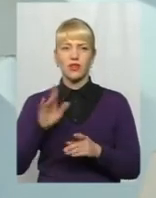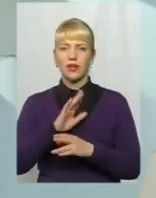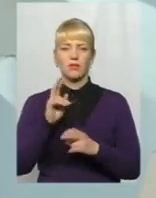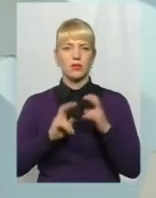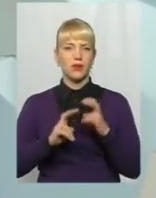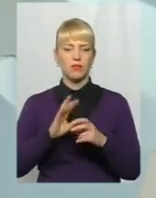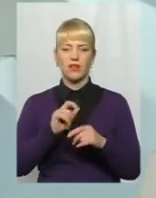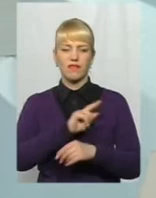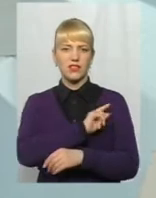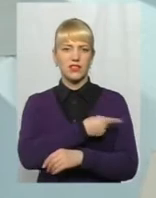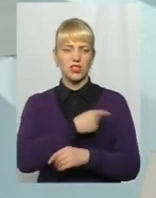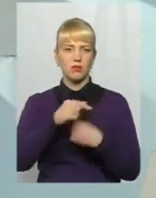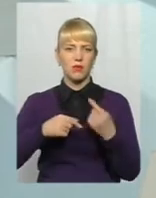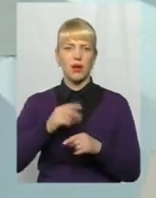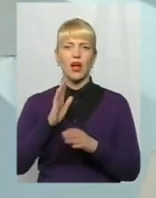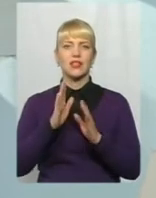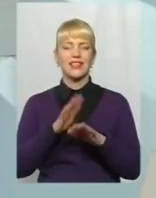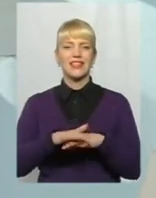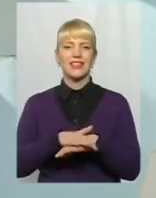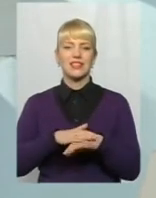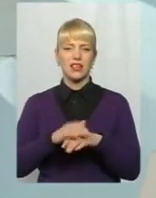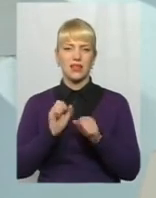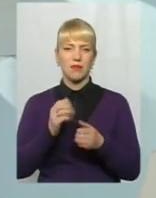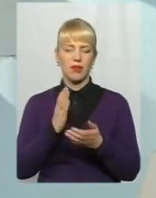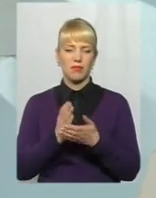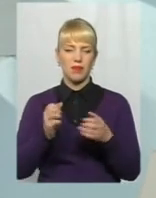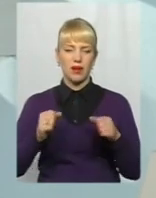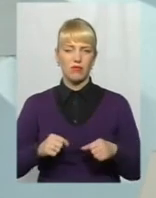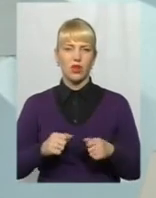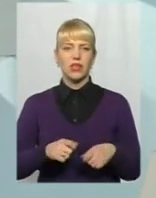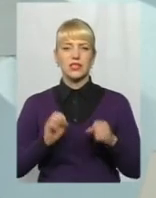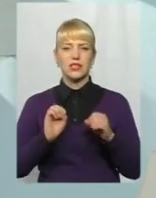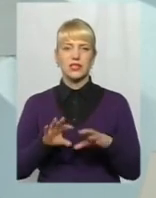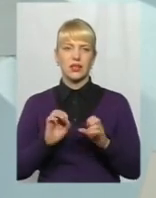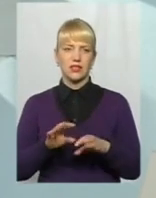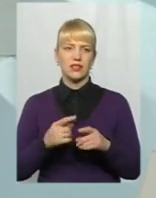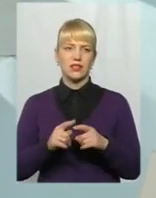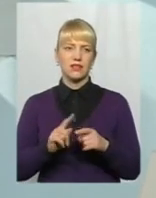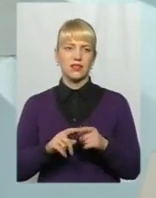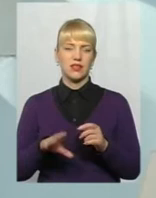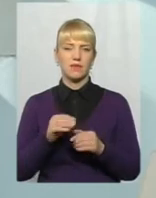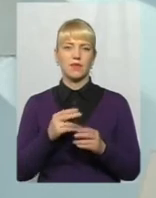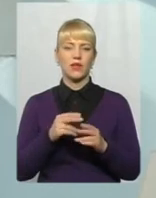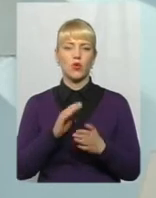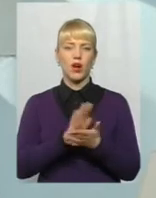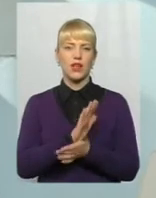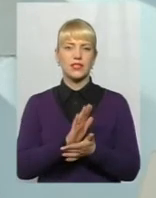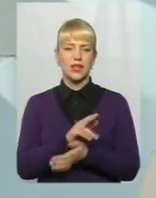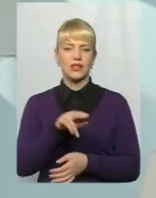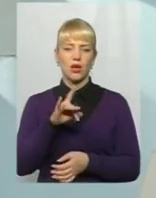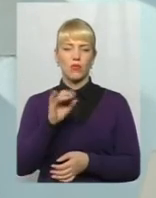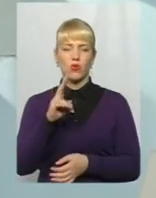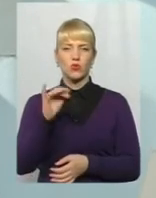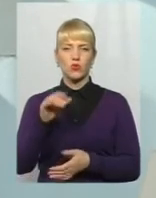не фізичні особи підприємці, а лише населення можуть принести і здати. Населення. Це буде в газеті Проскурів розміщено. На